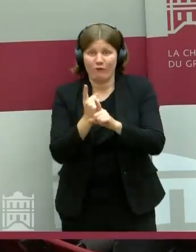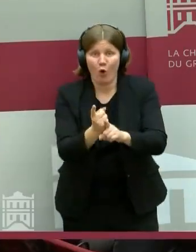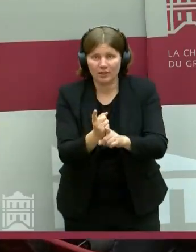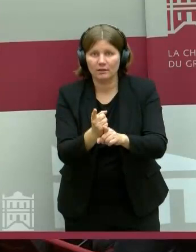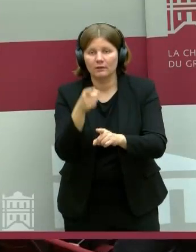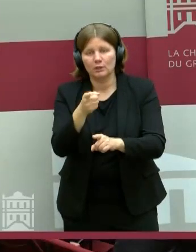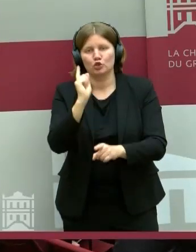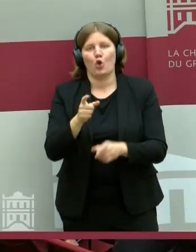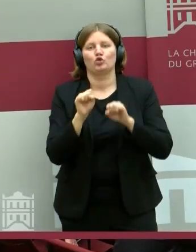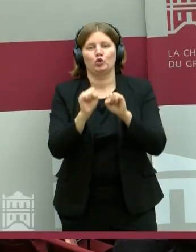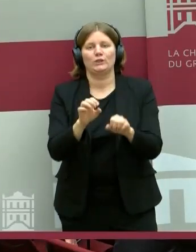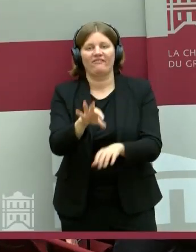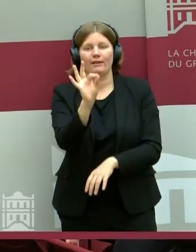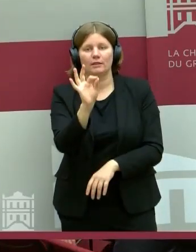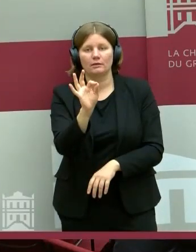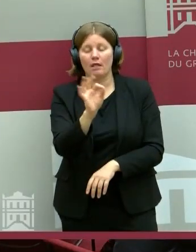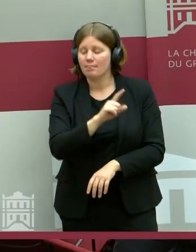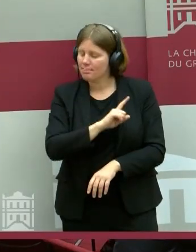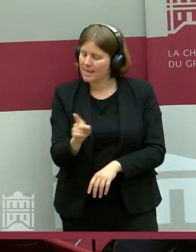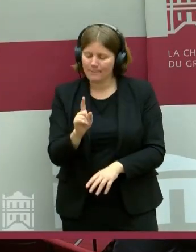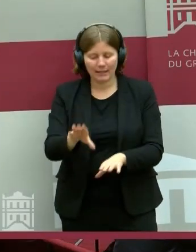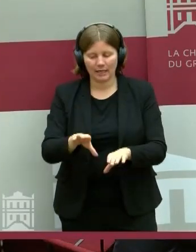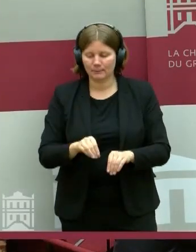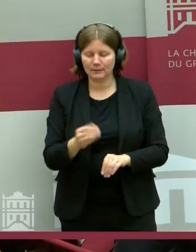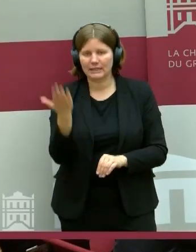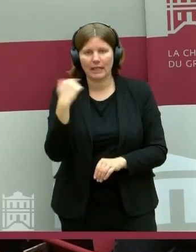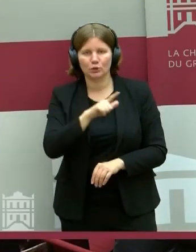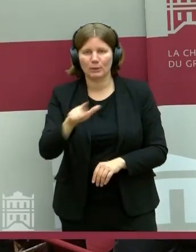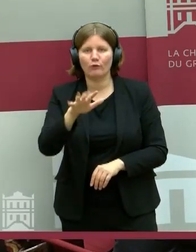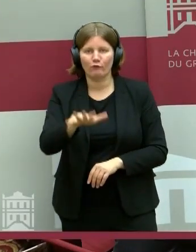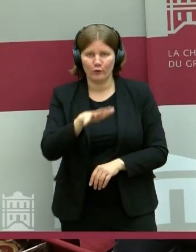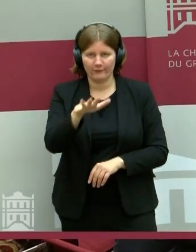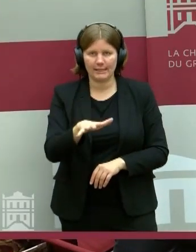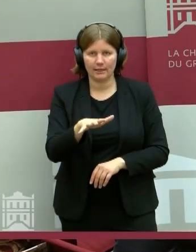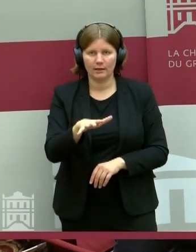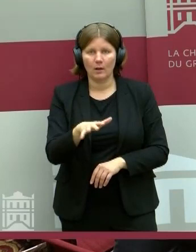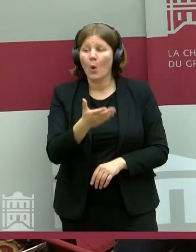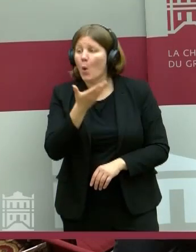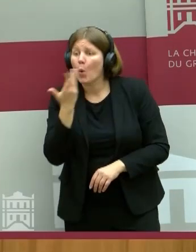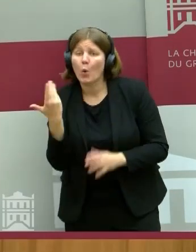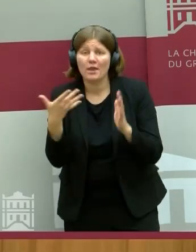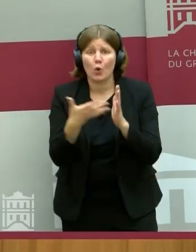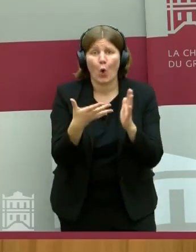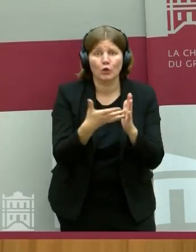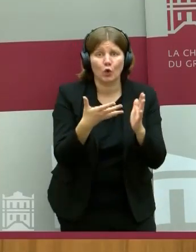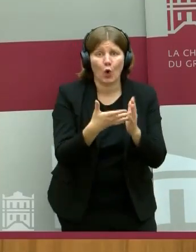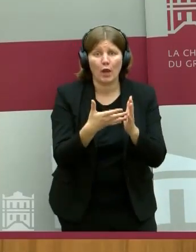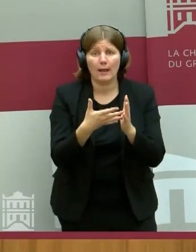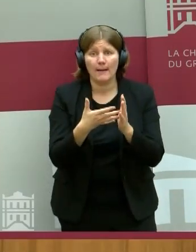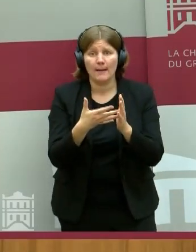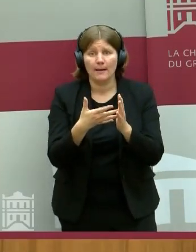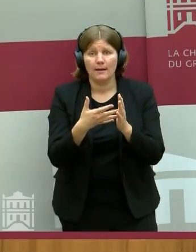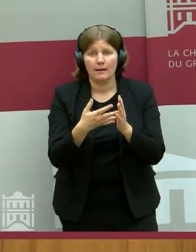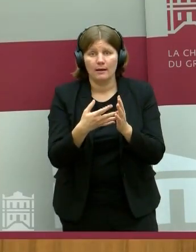Aber nicht, aber was wir nie akzeptiert haben, sind 2015, als eine unkontrollierte ökonomische Massenimmigration